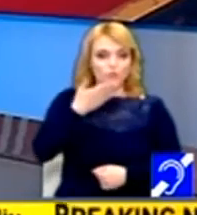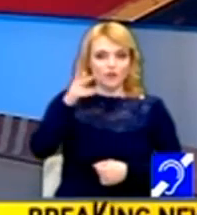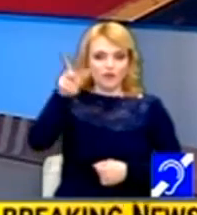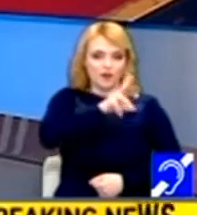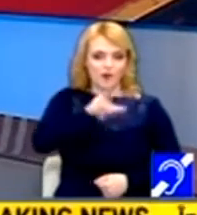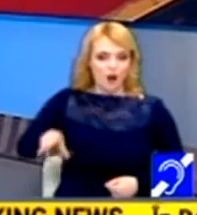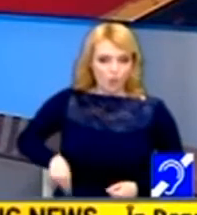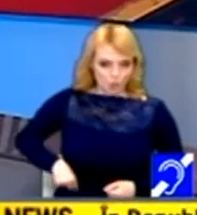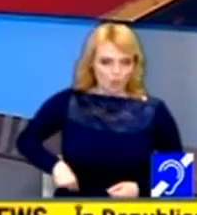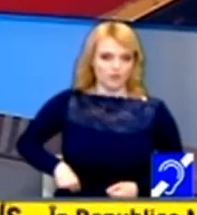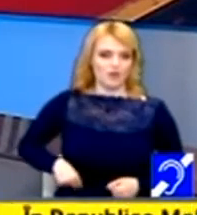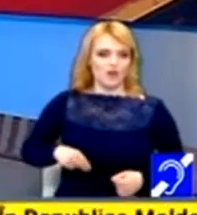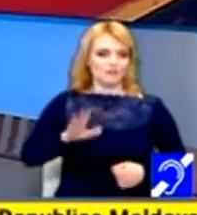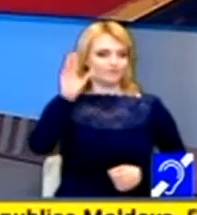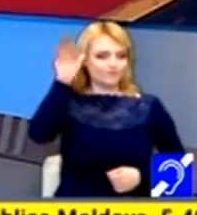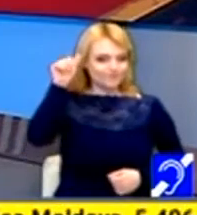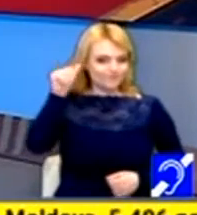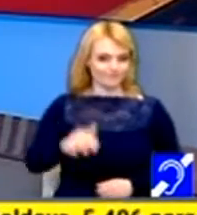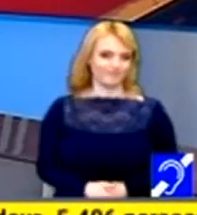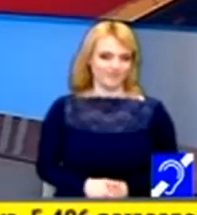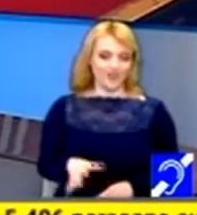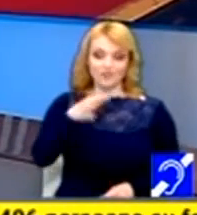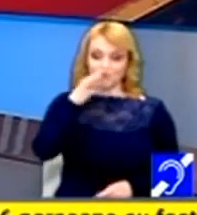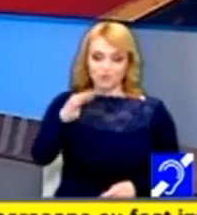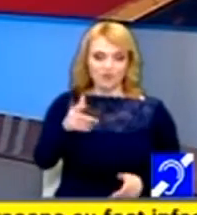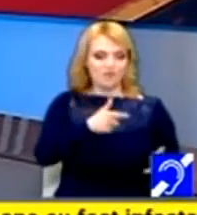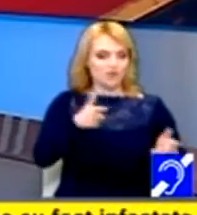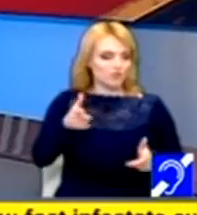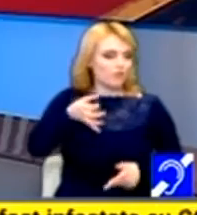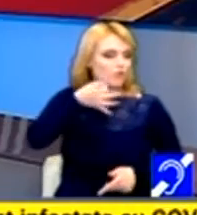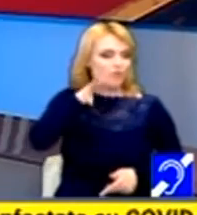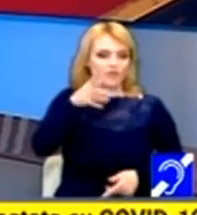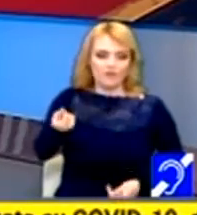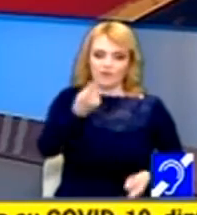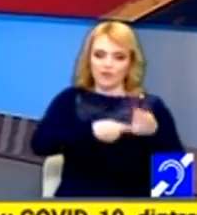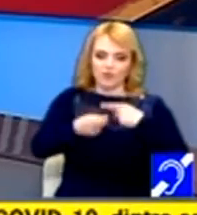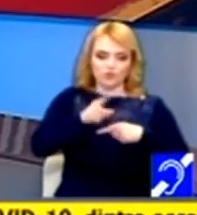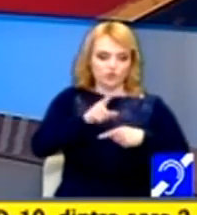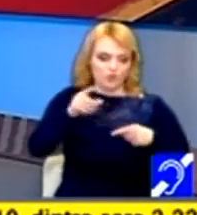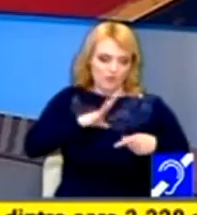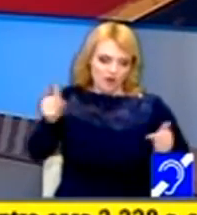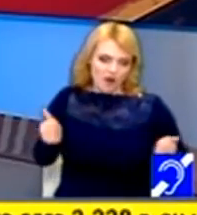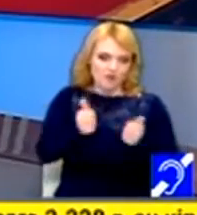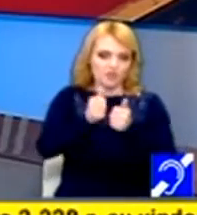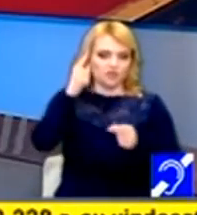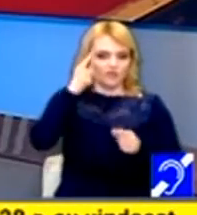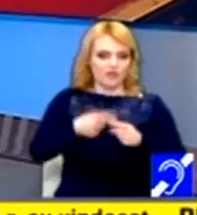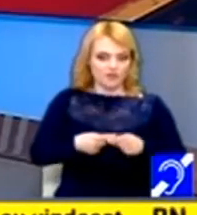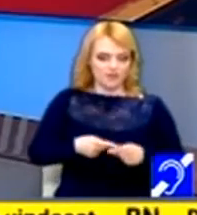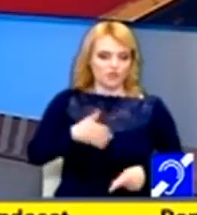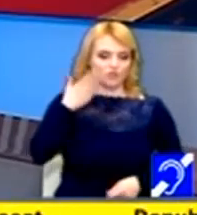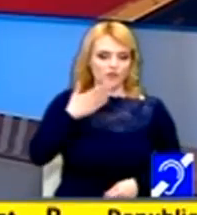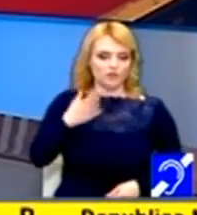misiune umanitară la Cahul și-au luat rămas bun, dar au spus că sunt gata să revină oricând pentru a fi alături de frații